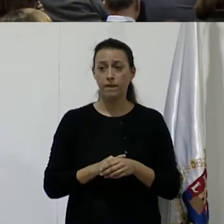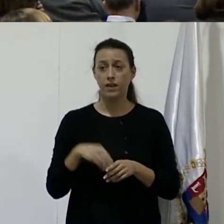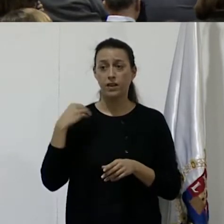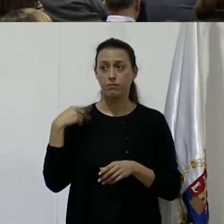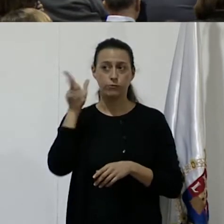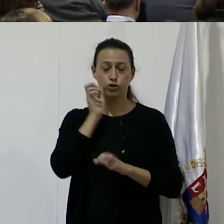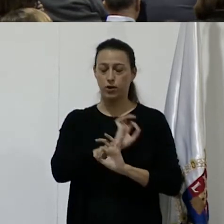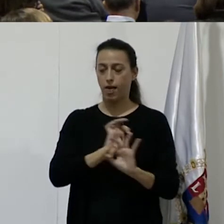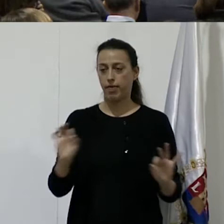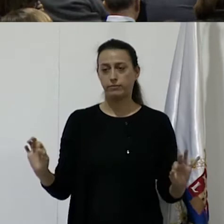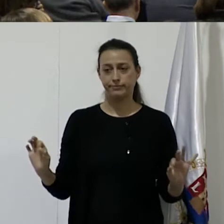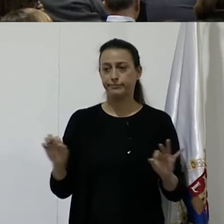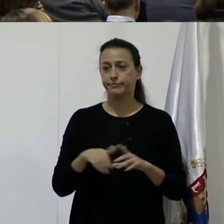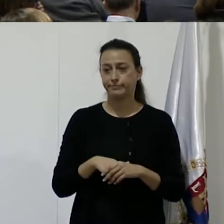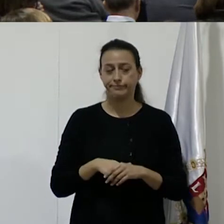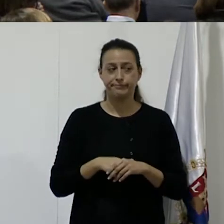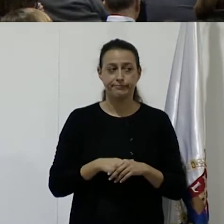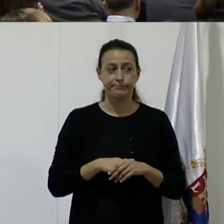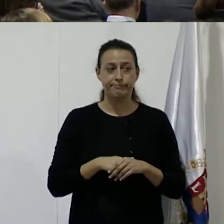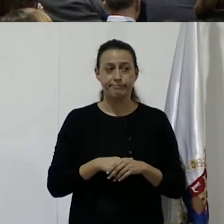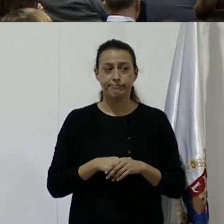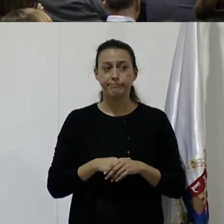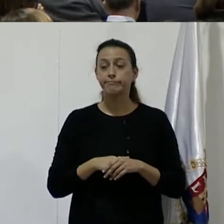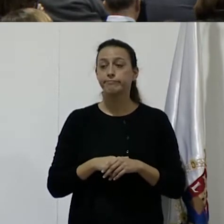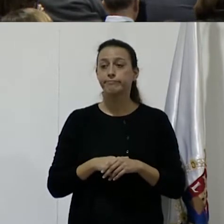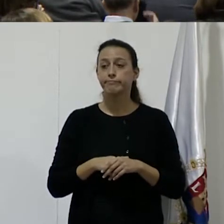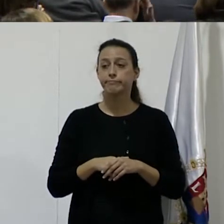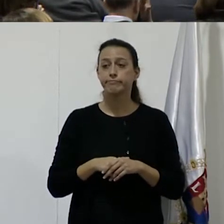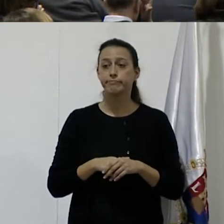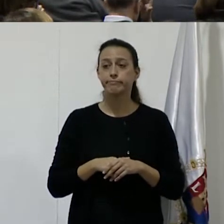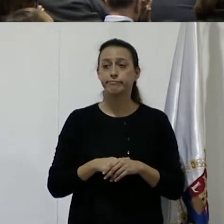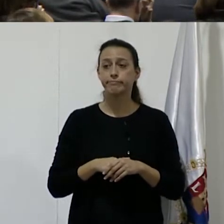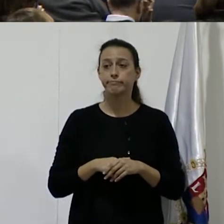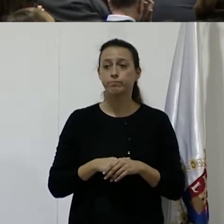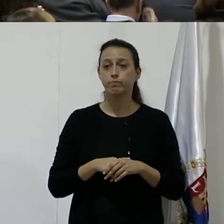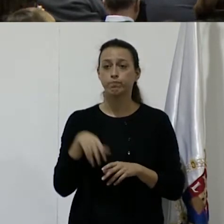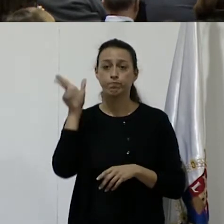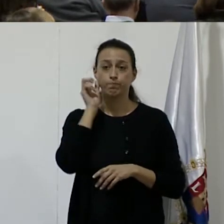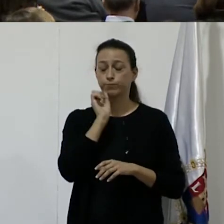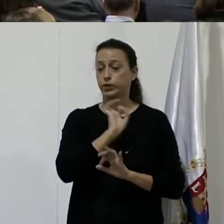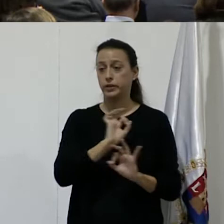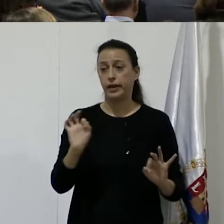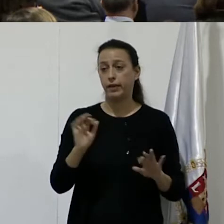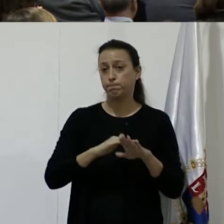va néixer en les cavernes, en la perenne nit a la desigual llum que és la resplendor del foc.